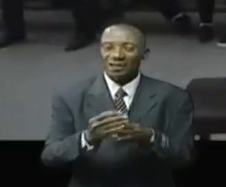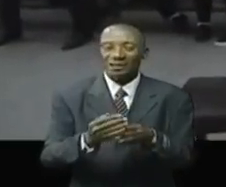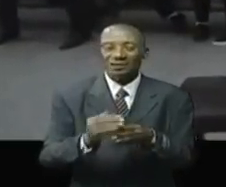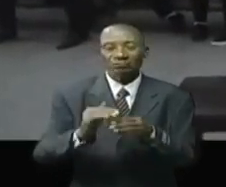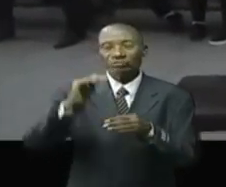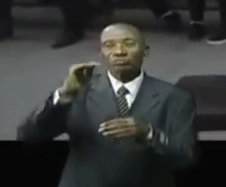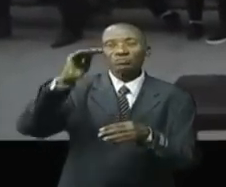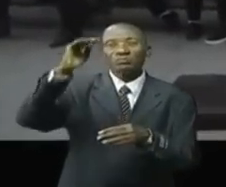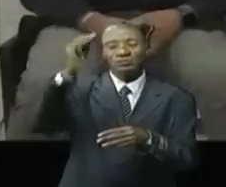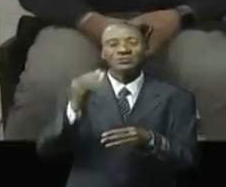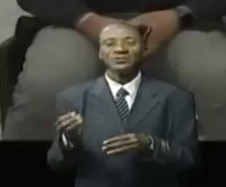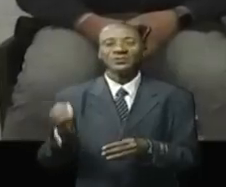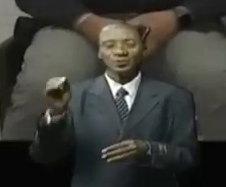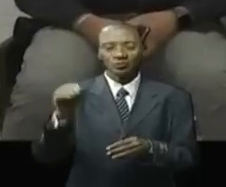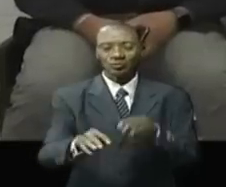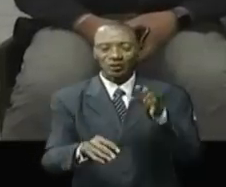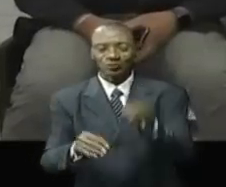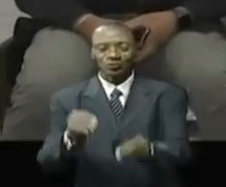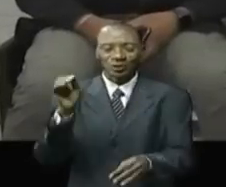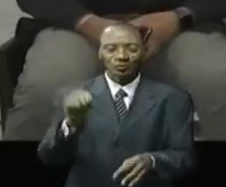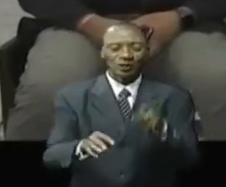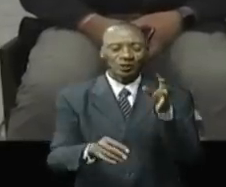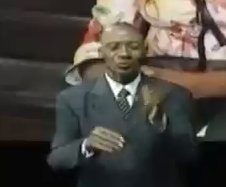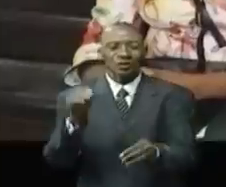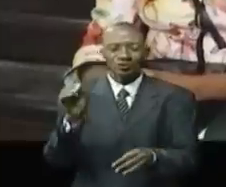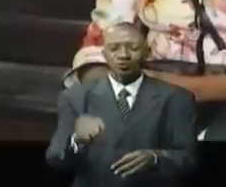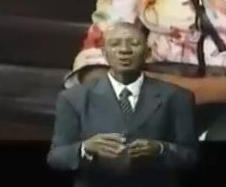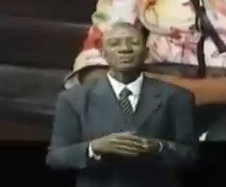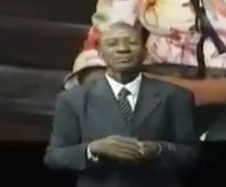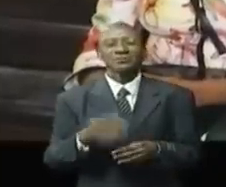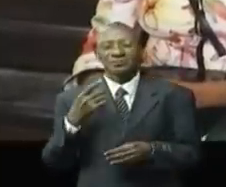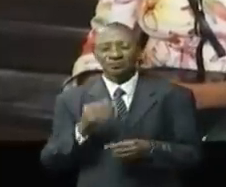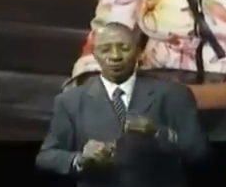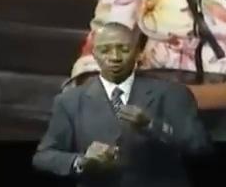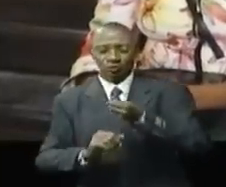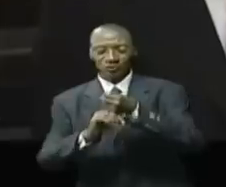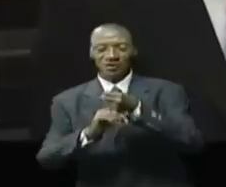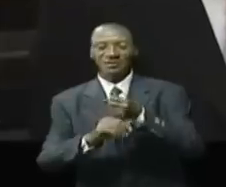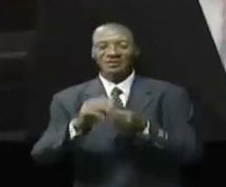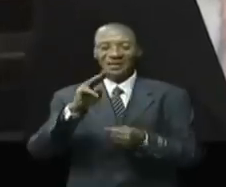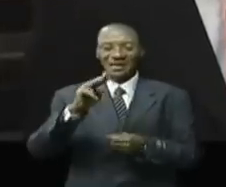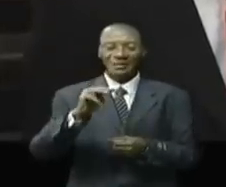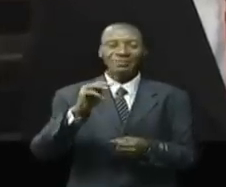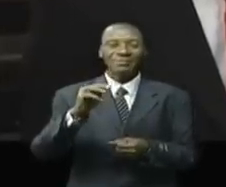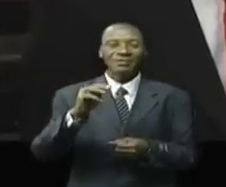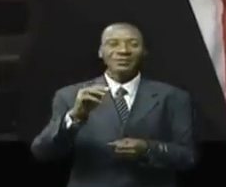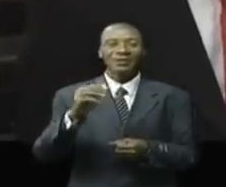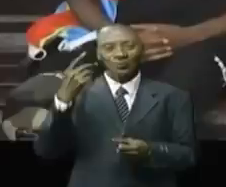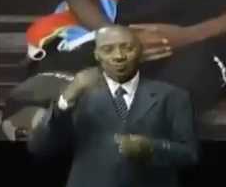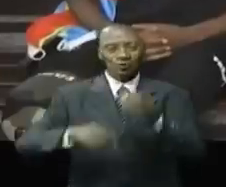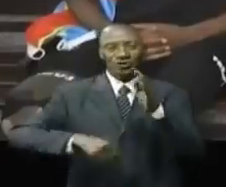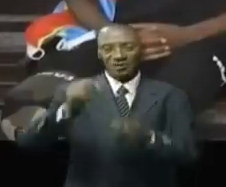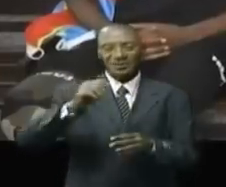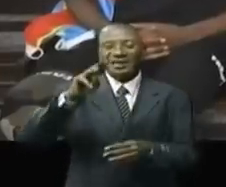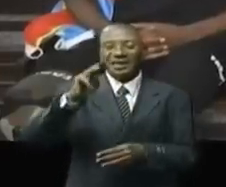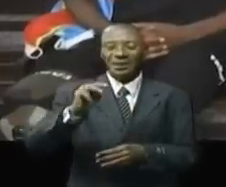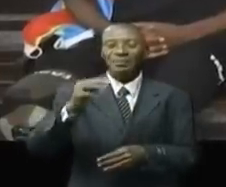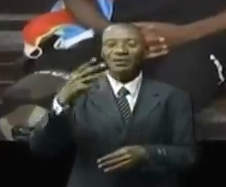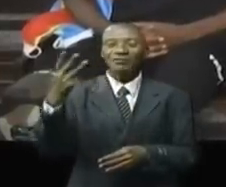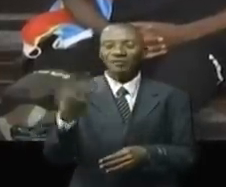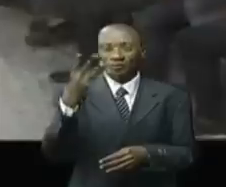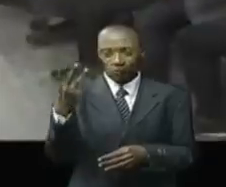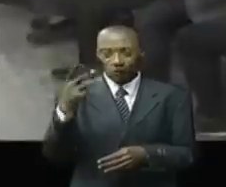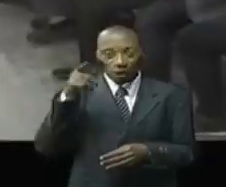l'occupant rwandais, aujourd'hui démasqué derrière les M23. Présent à ces cultes de jeunes de l'ECC en la cathédrale